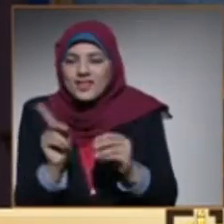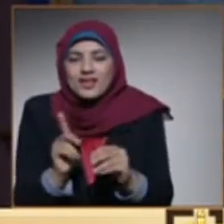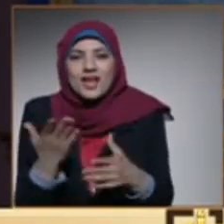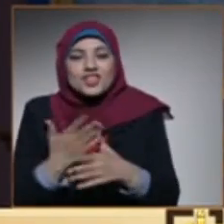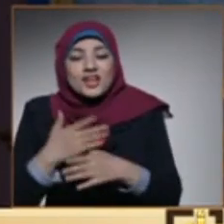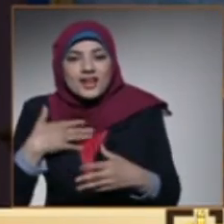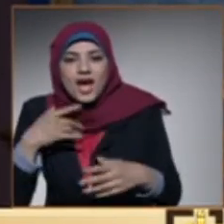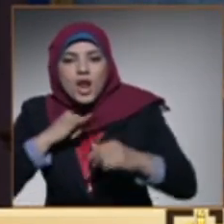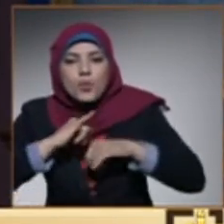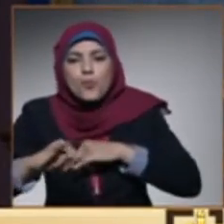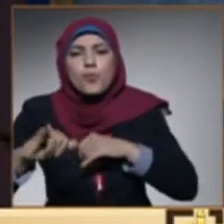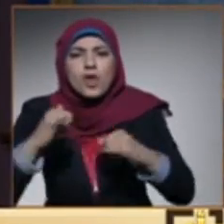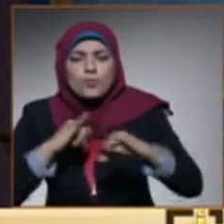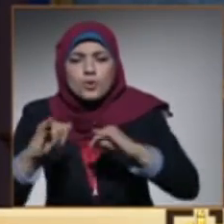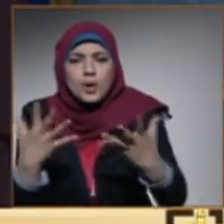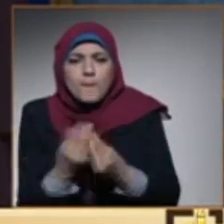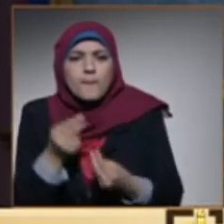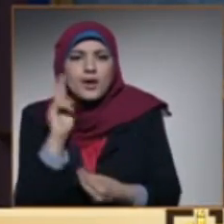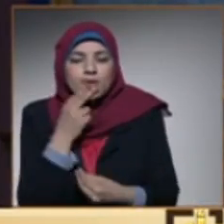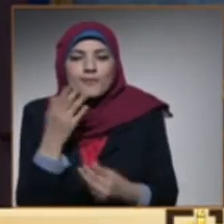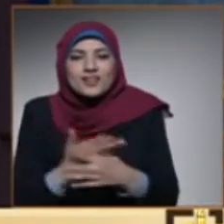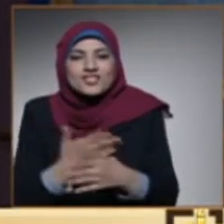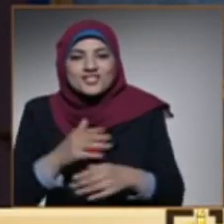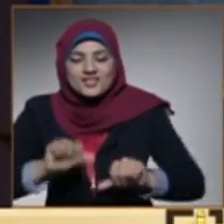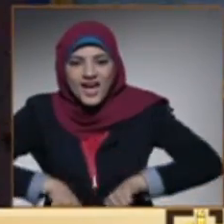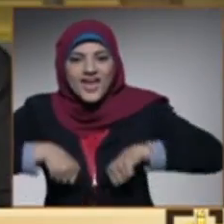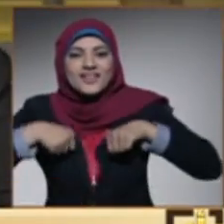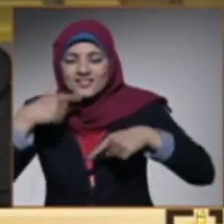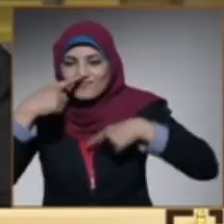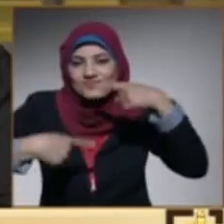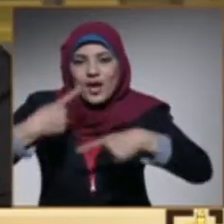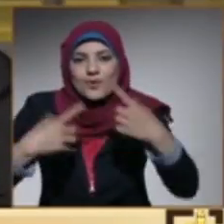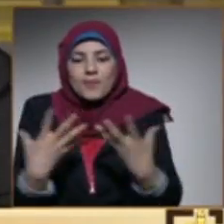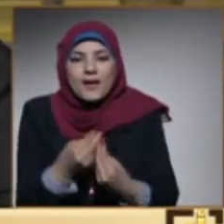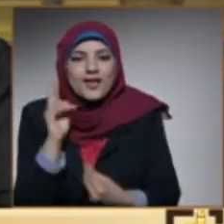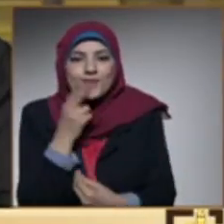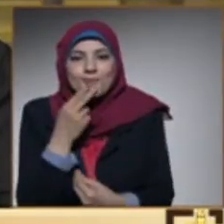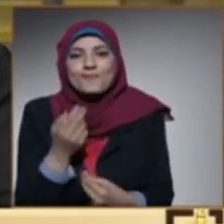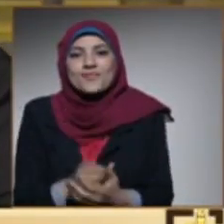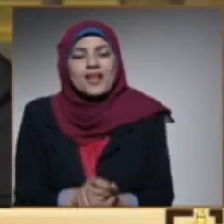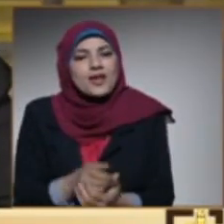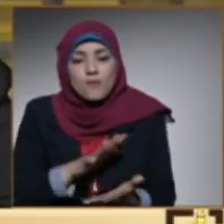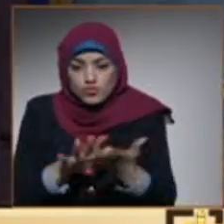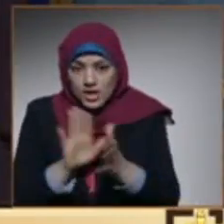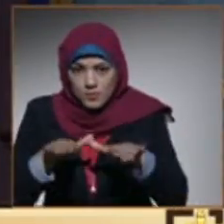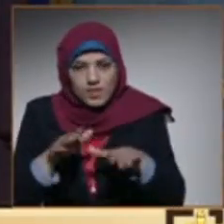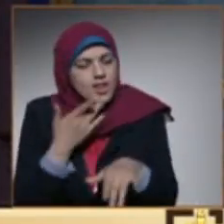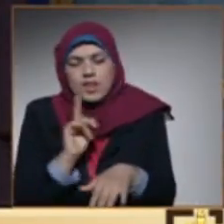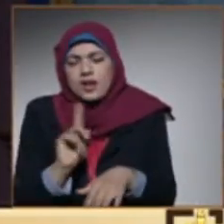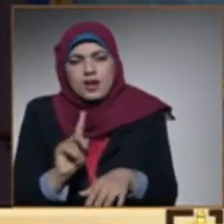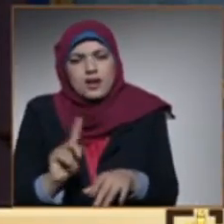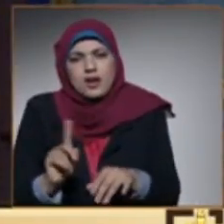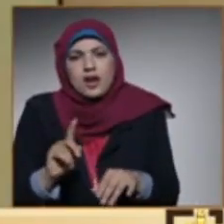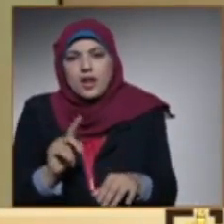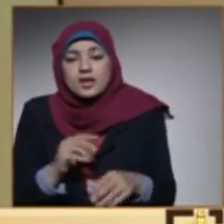عارفه ازاي هي حياتي كده خلاص. يعني حياتي اتعودت على، تلاقيش اي مشاكل في حياتك؟ لا لا لا لا، فان انت توصلي حاجه لحماده